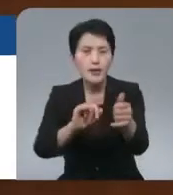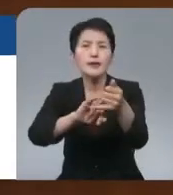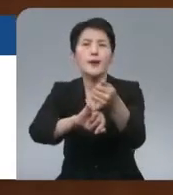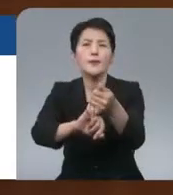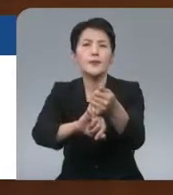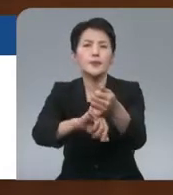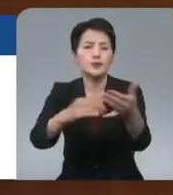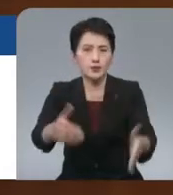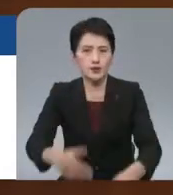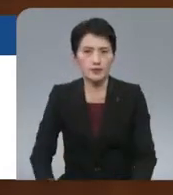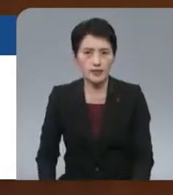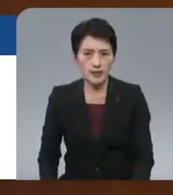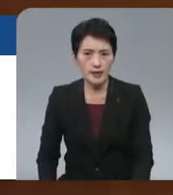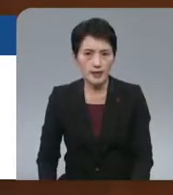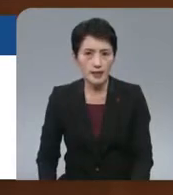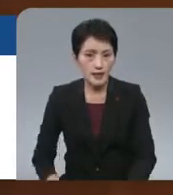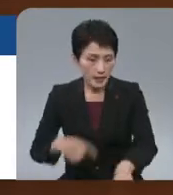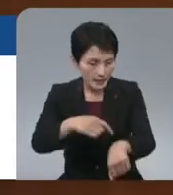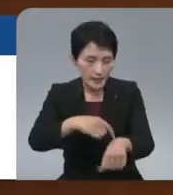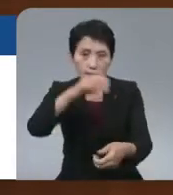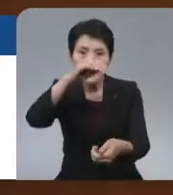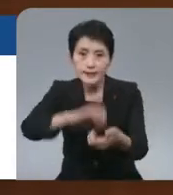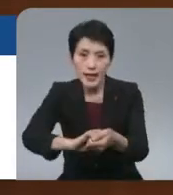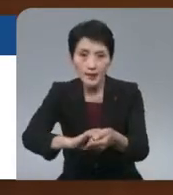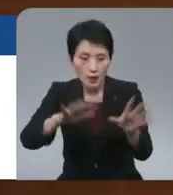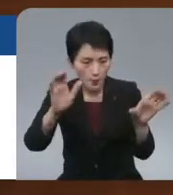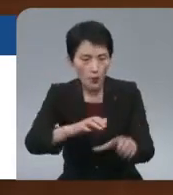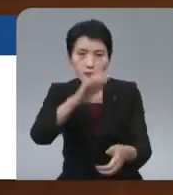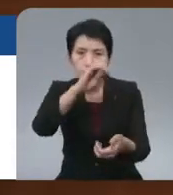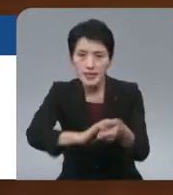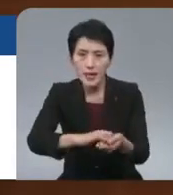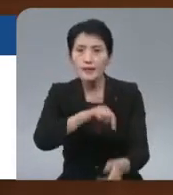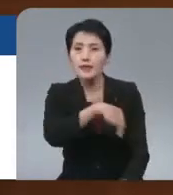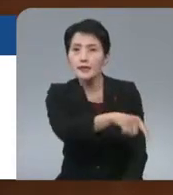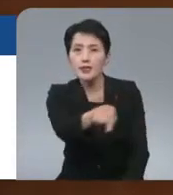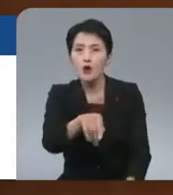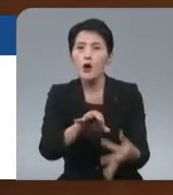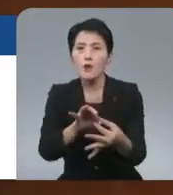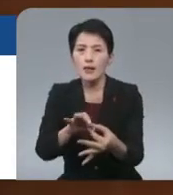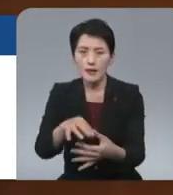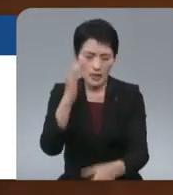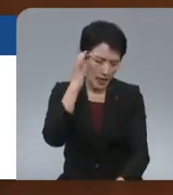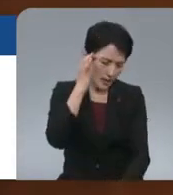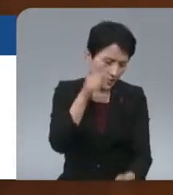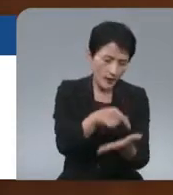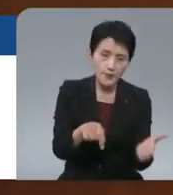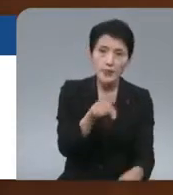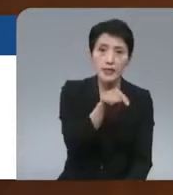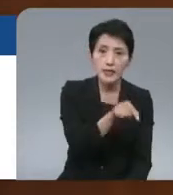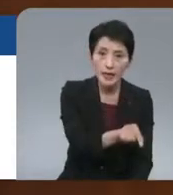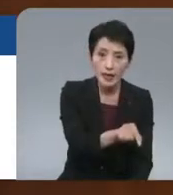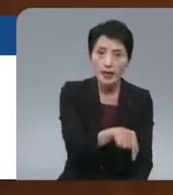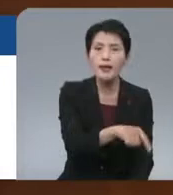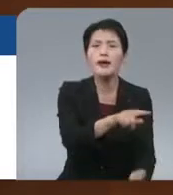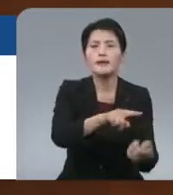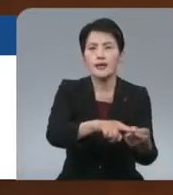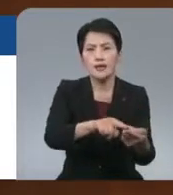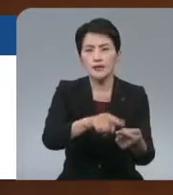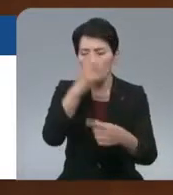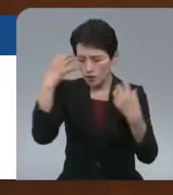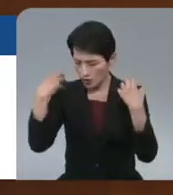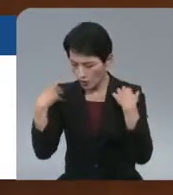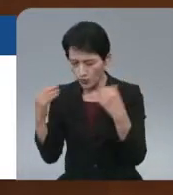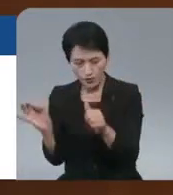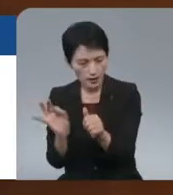de cybercafés et de lectures seront limités à 22 heures mais les instituts dispensons des cours privées bénéficieront d'une